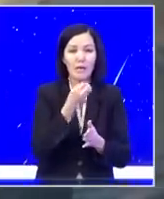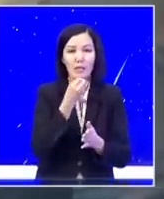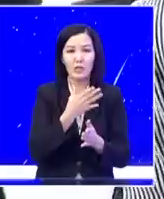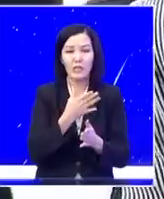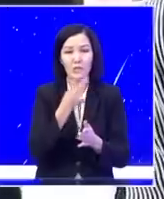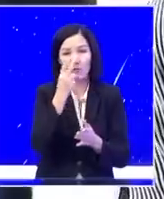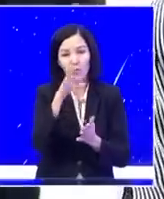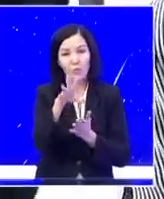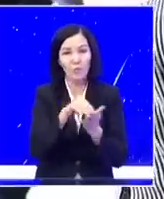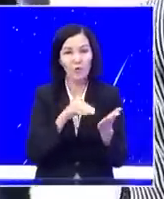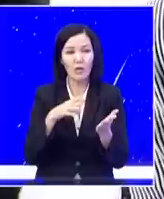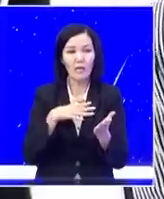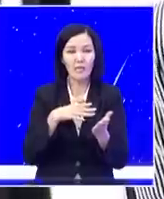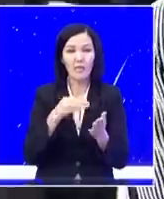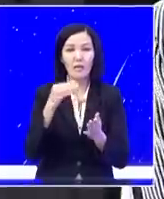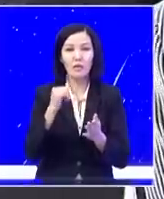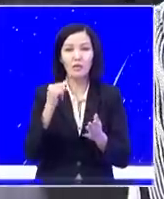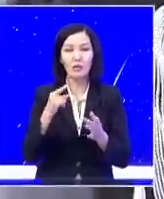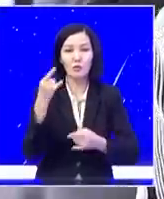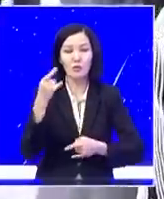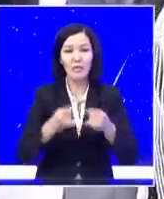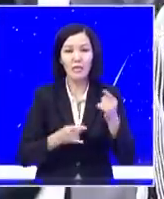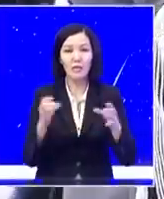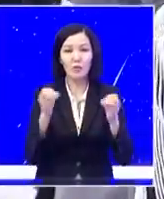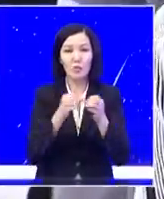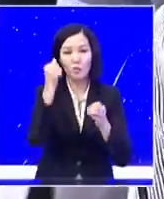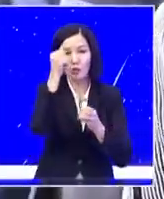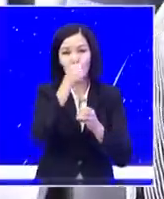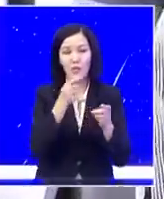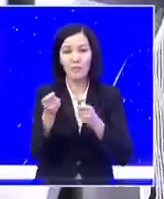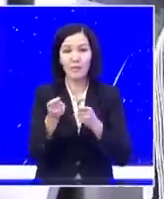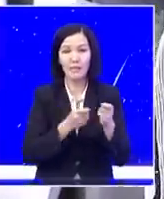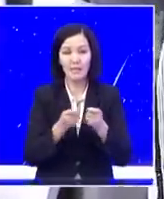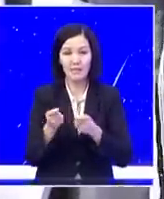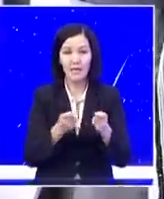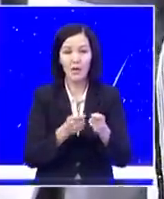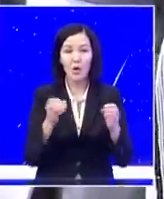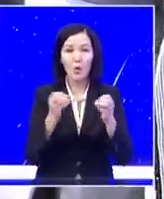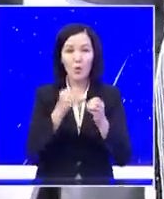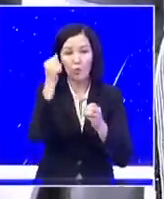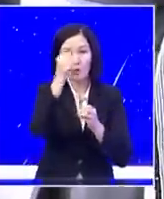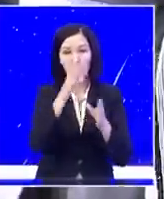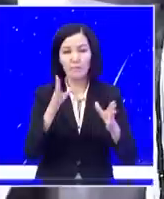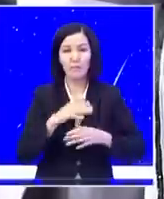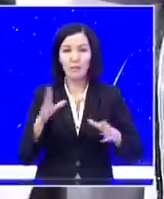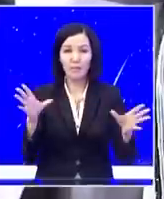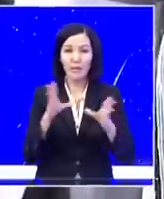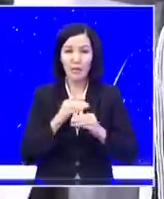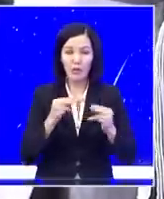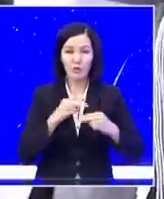түзеді. Ол кісі осы Жетісу телеарнасын 10 жылға жуық басқарса, сол 10 жылға жуық мен ол кісімен бірге жұмыс